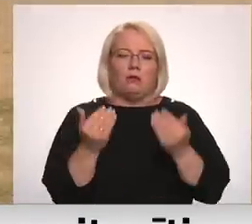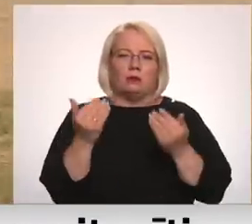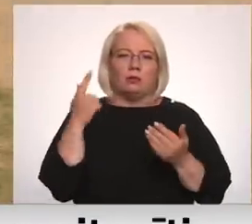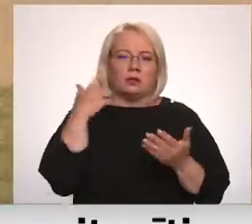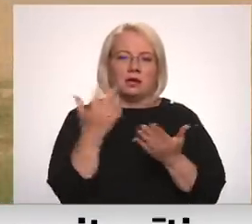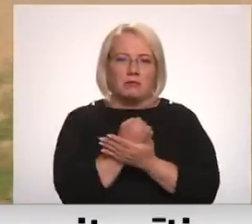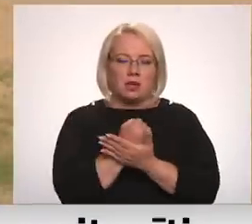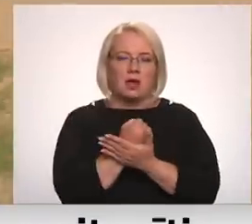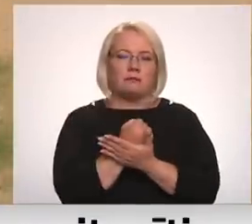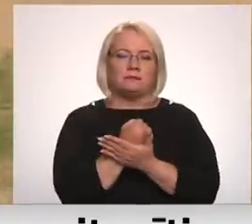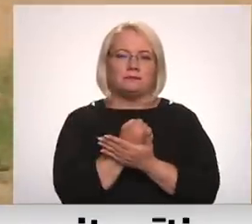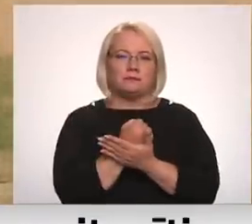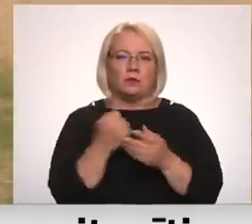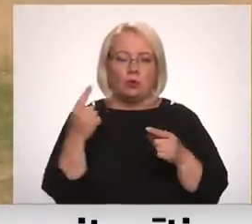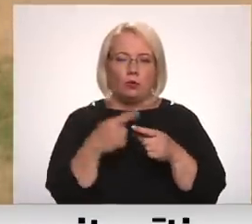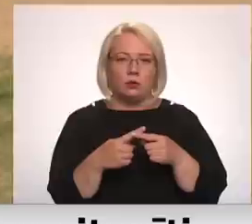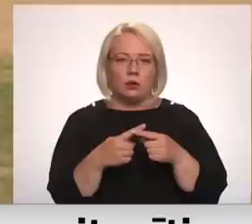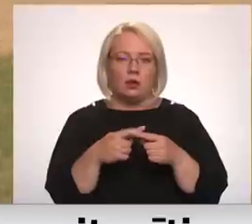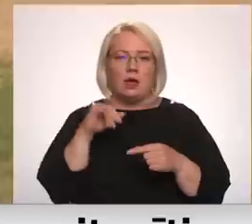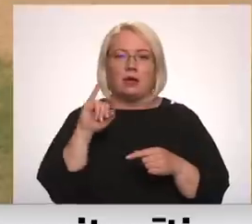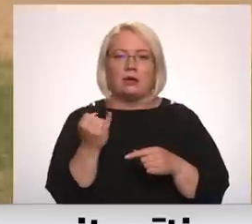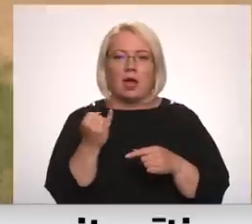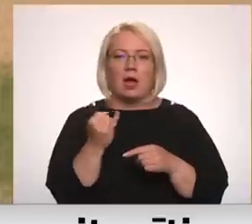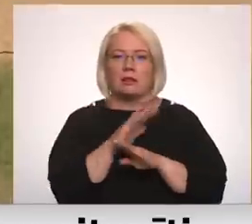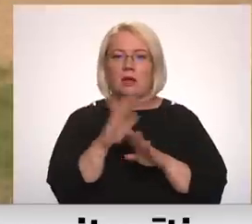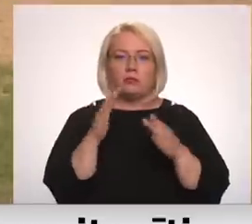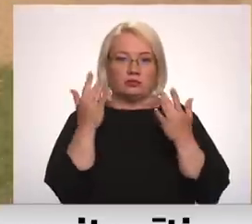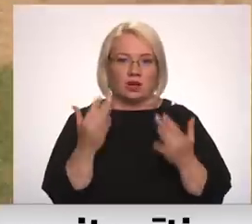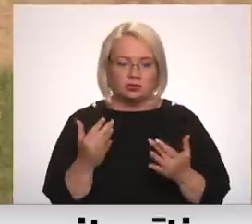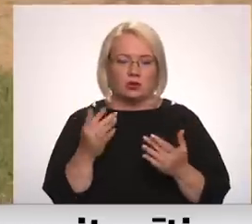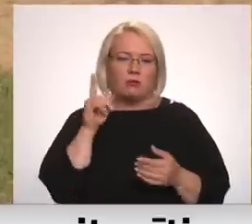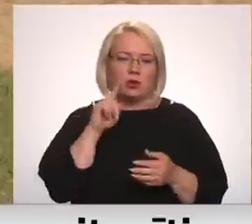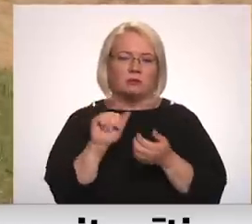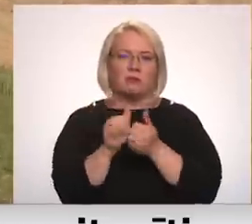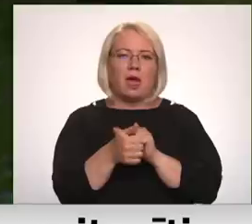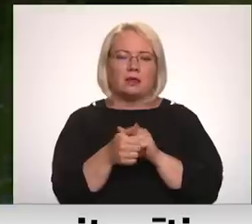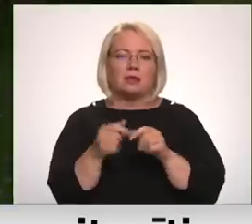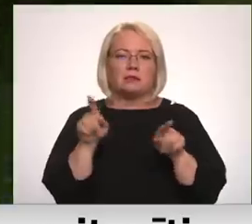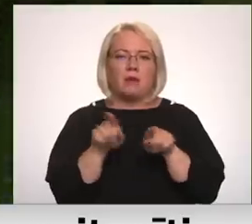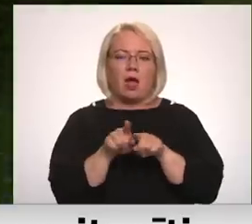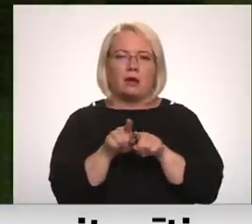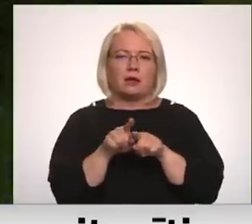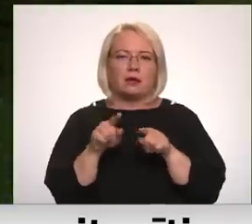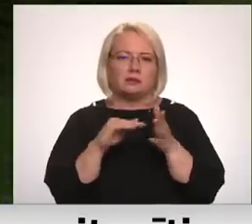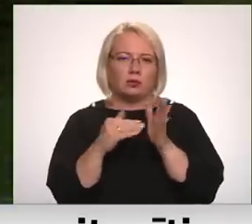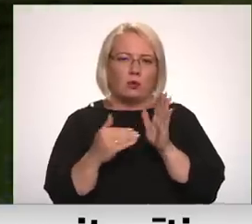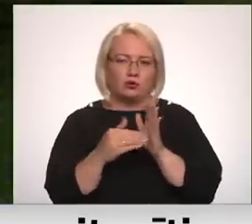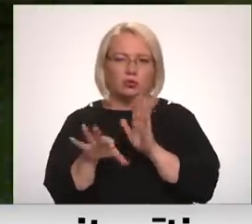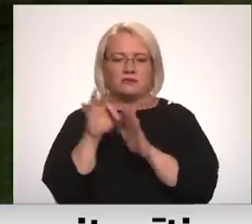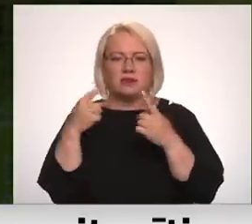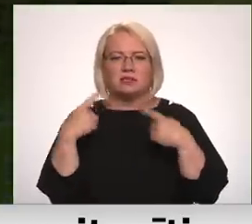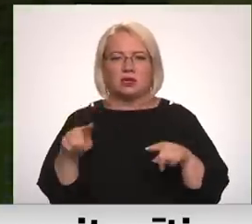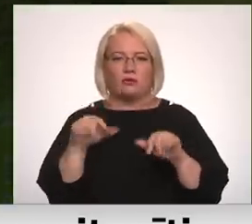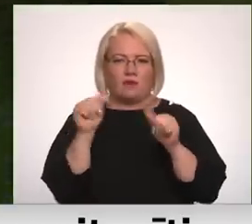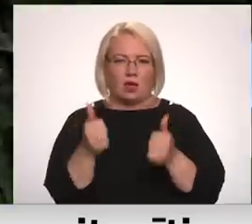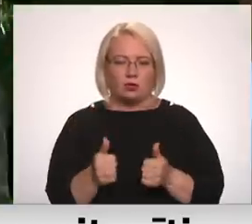iemaņam. Un tad, ja nedos rezultātu, arī viennozīmīgi mainīsim arī taktiku un tad izvēlēsim citu. Kur mēs